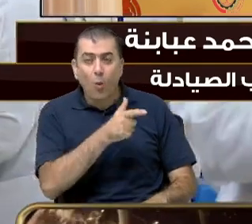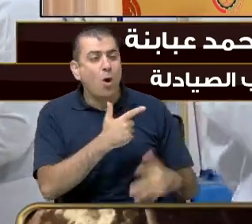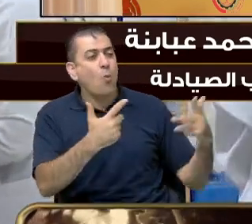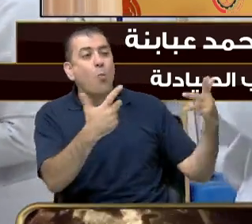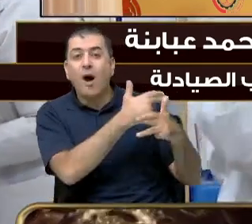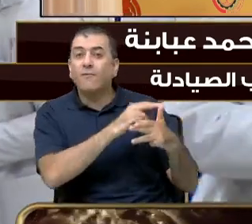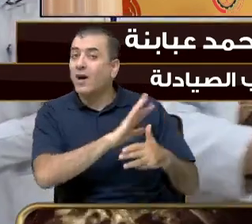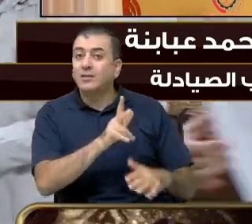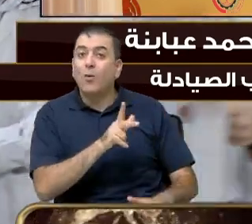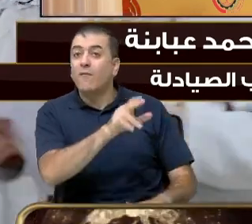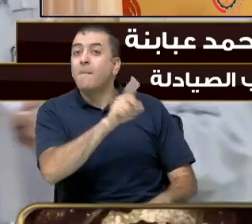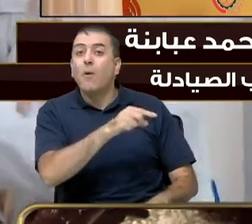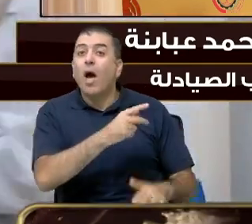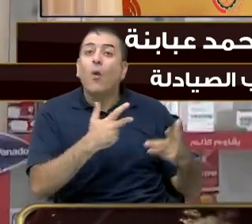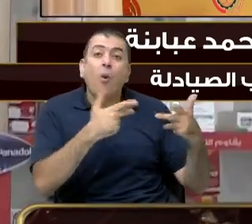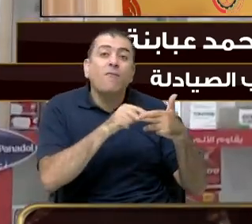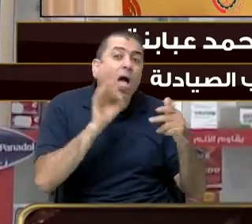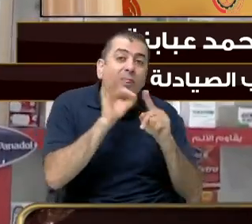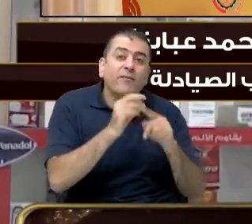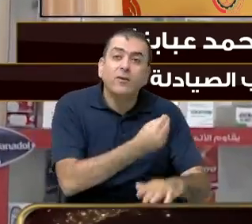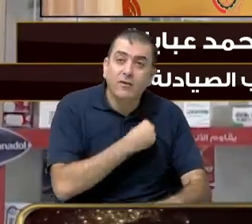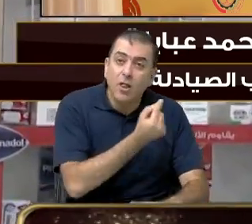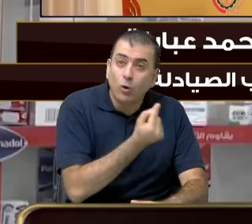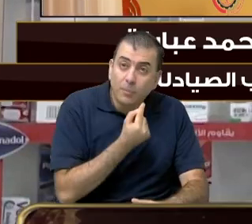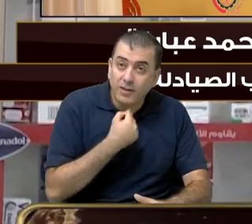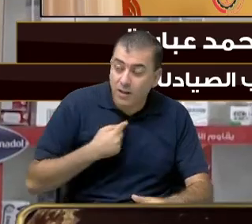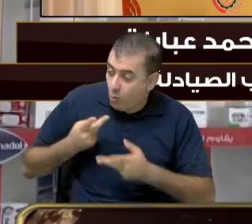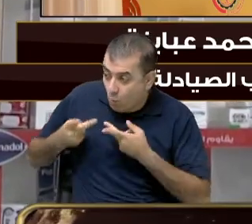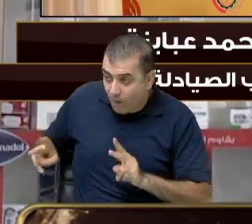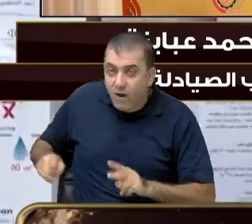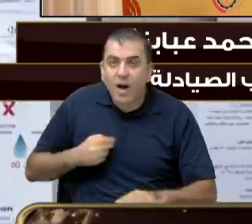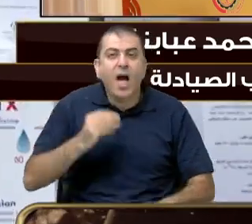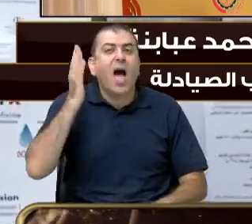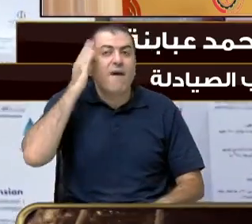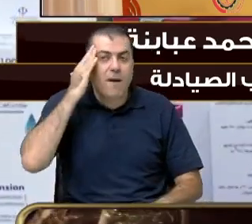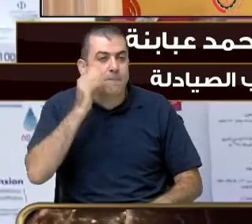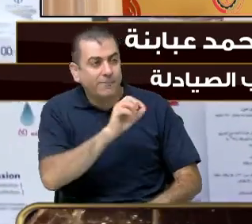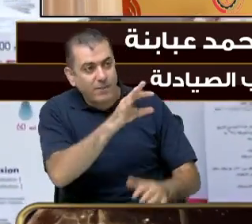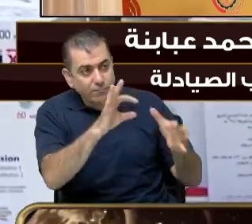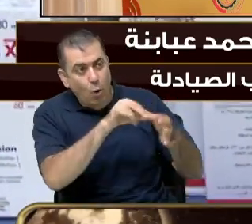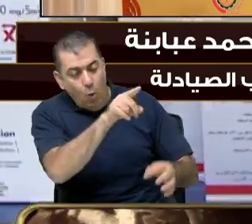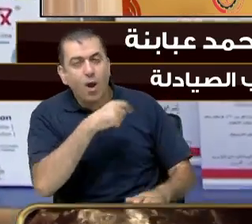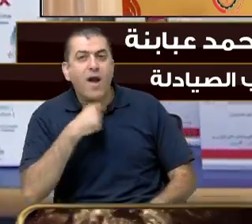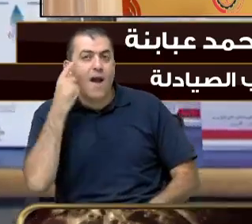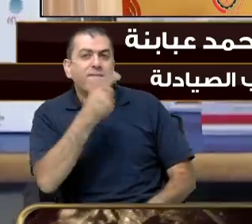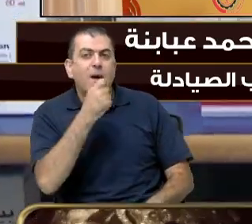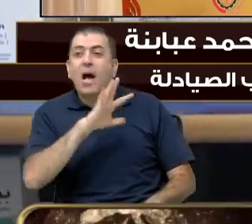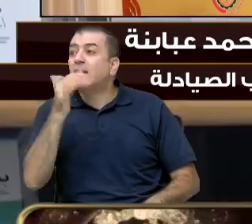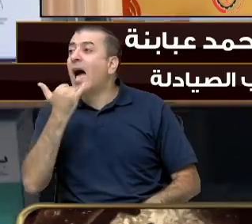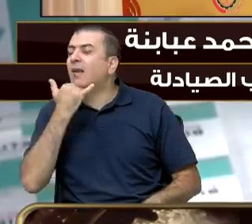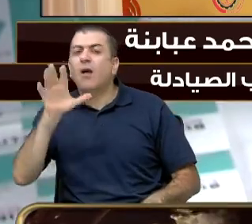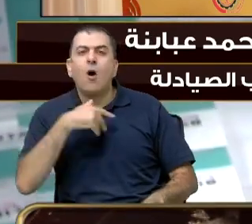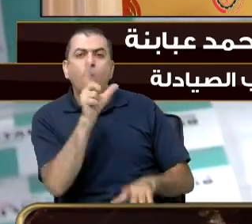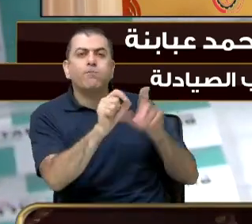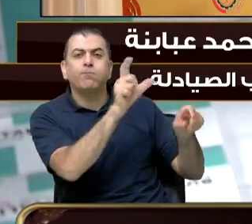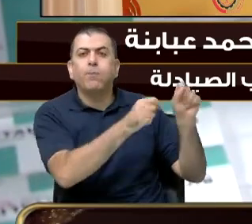وحده صاحب الولاية في المحافظة على كرامة الإنسان، وخاصة فيما يتعلق بالصيادلة. ناهيك عن أن نقابة الصيادلة هي